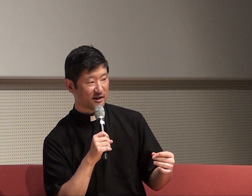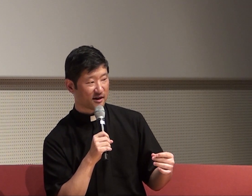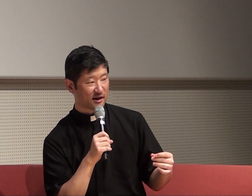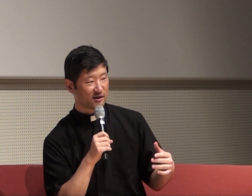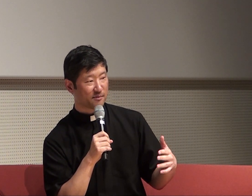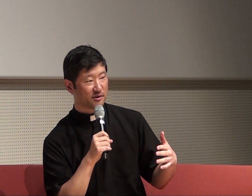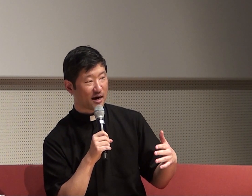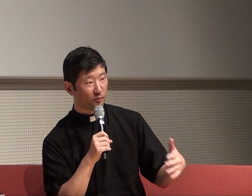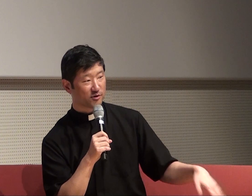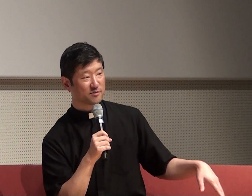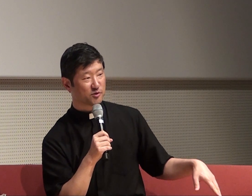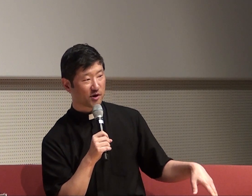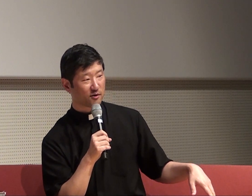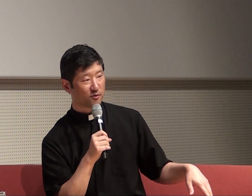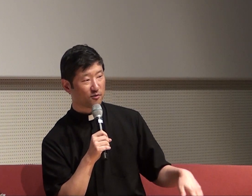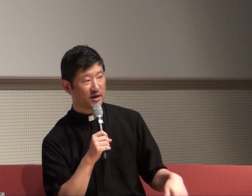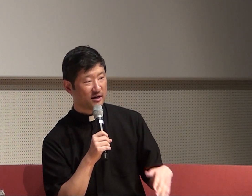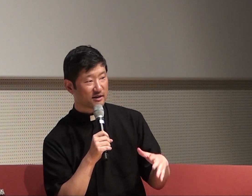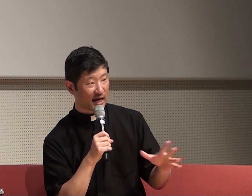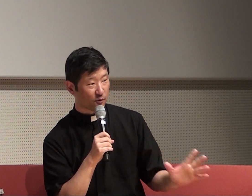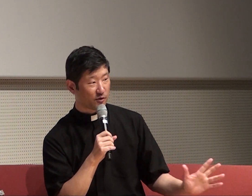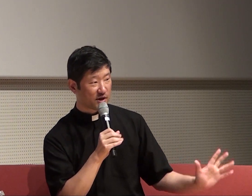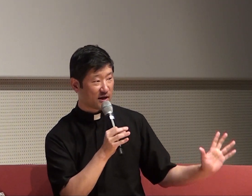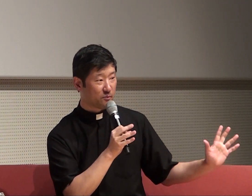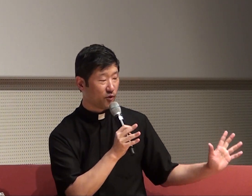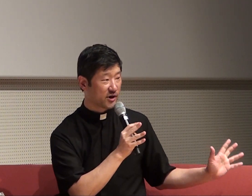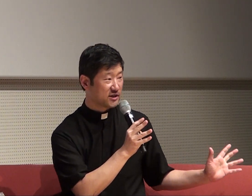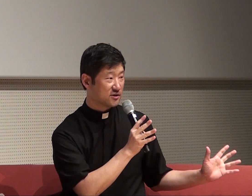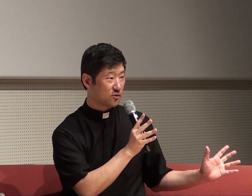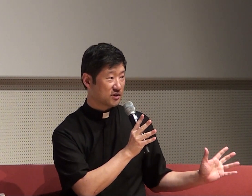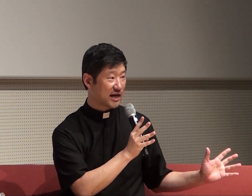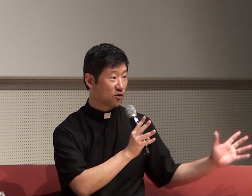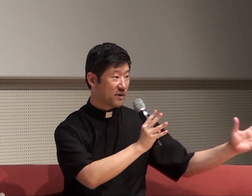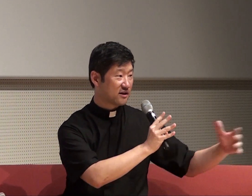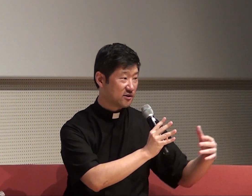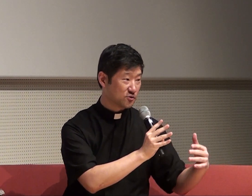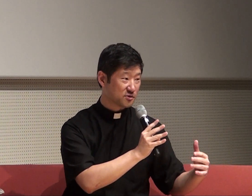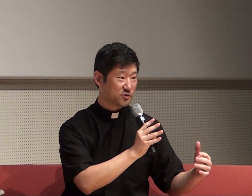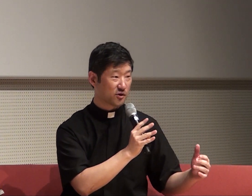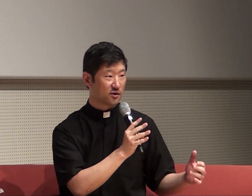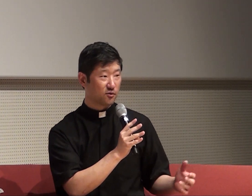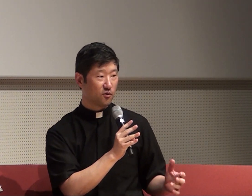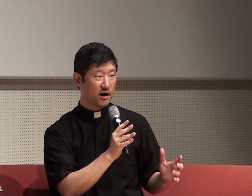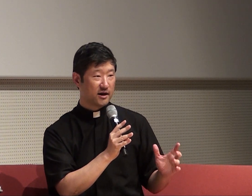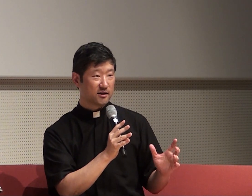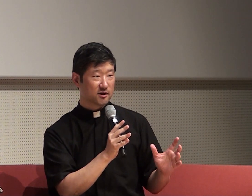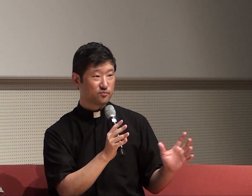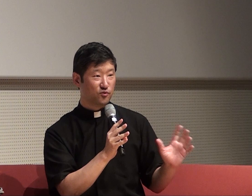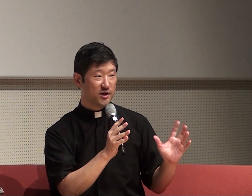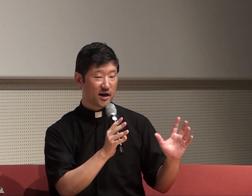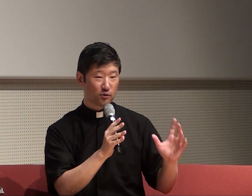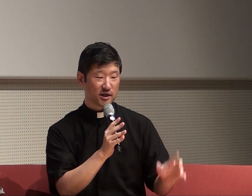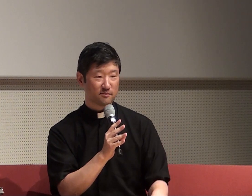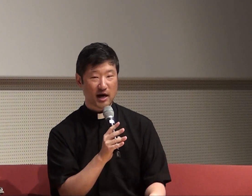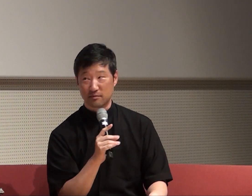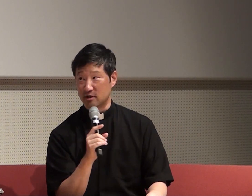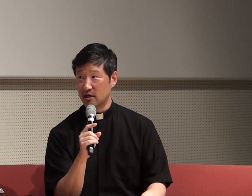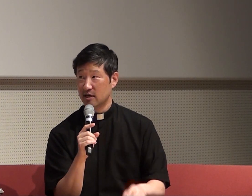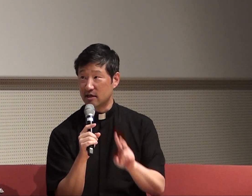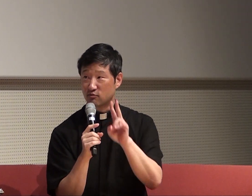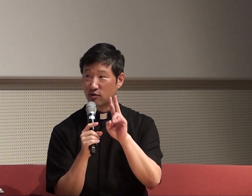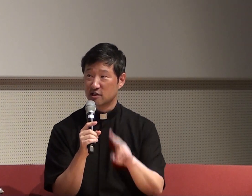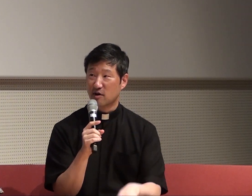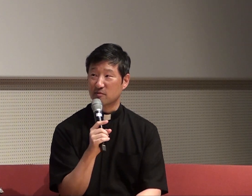그러니까 가능하면 안 보였으면 좋겠고 따로 이렇게 모여 계시는 곳을 따로 마련해 줬으면 좋겠고 라는 그 분리하고자 하는